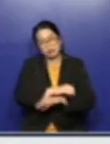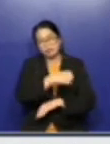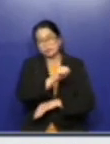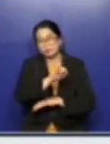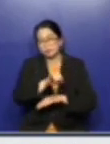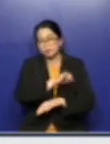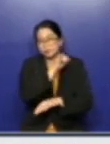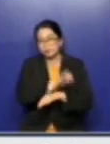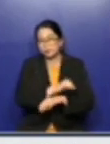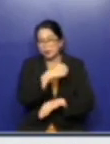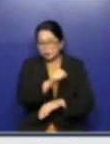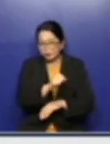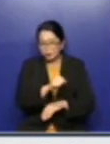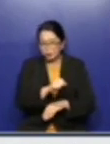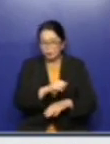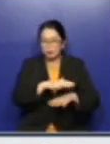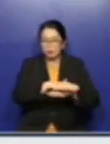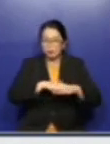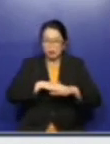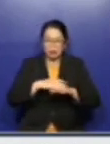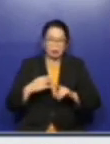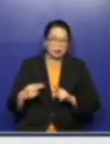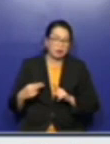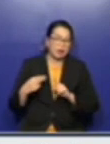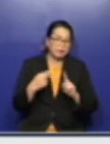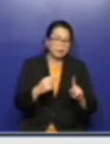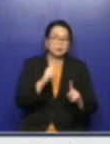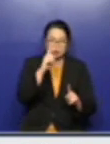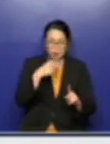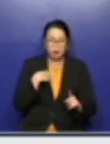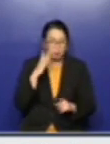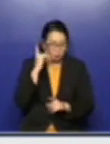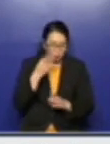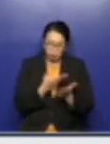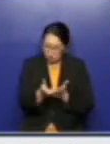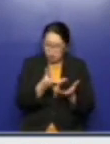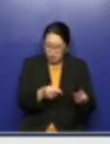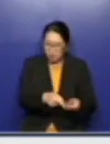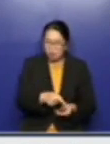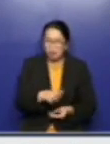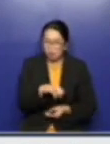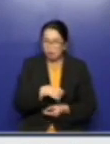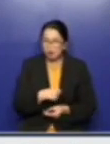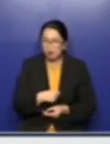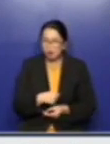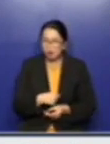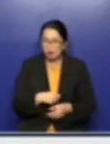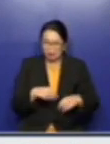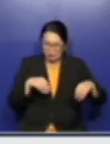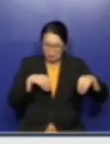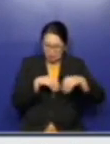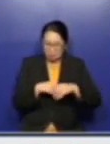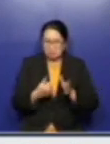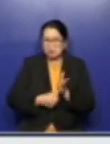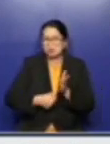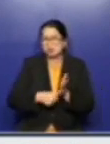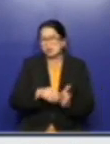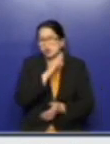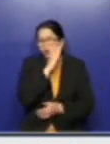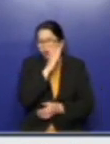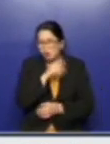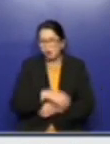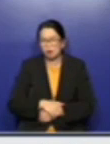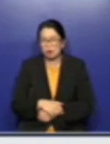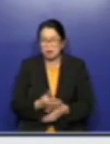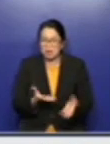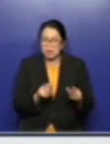างวาละ100บาทผมให้ 10,000 เดี๋ยวผมซื้อพรุ่งนี้เลยท่านประธานครับเห็นมั้ยเนี่ยแต่งบัญชี